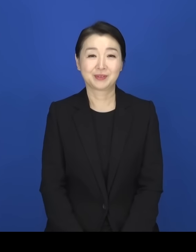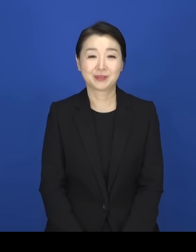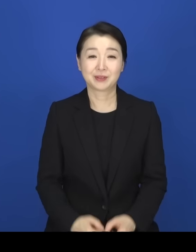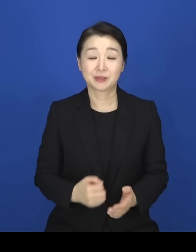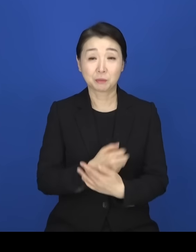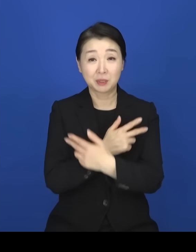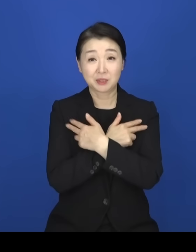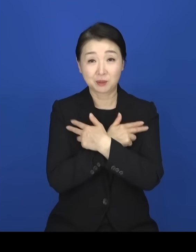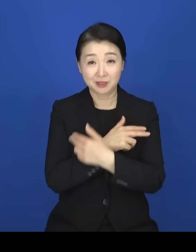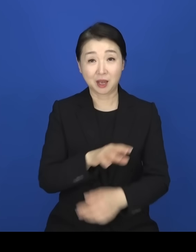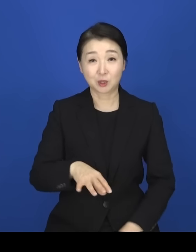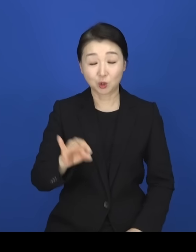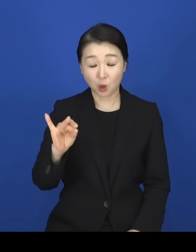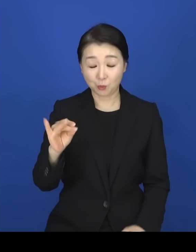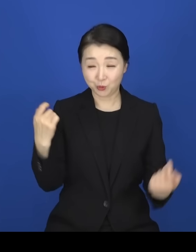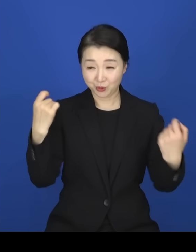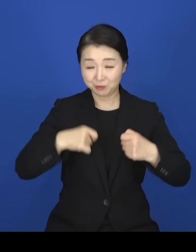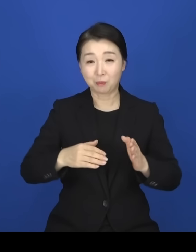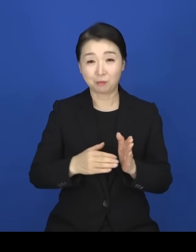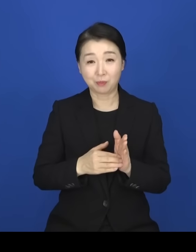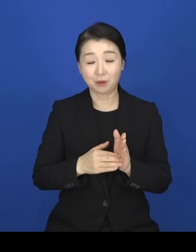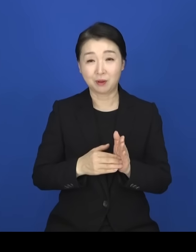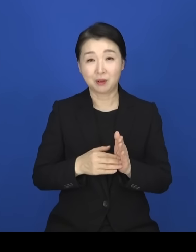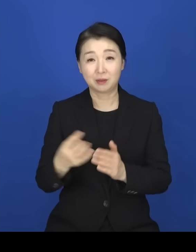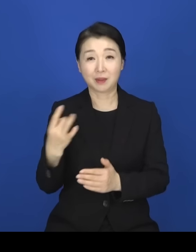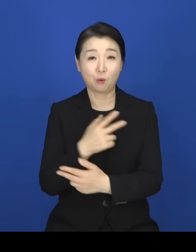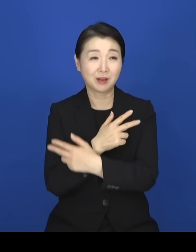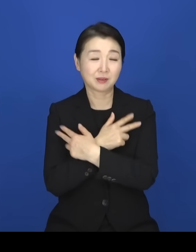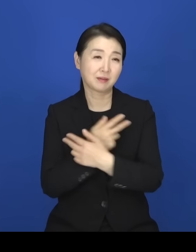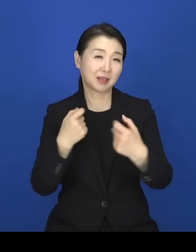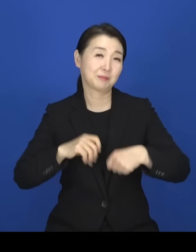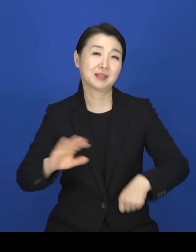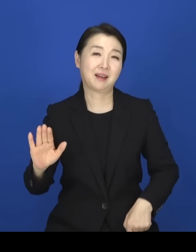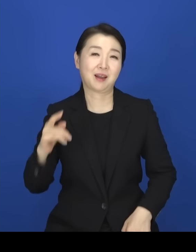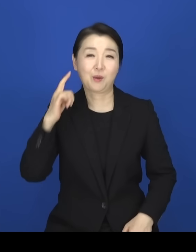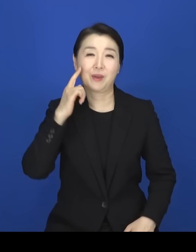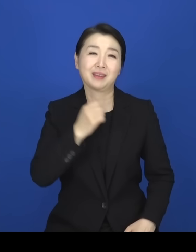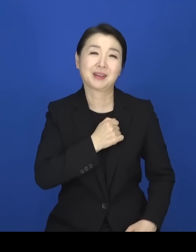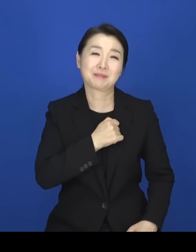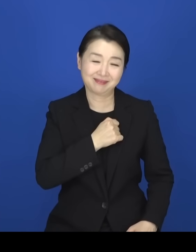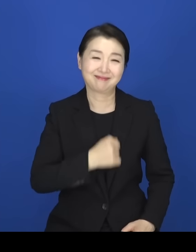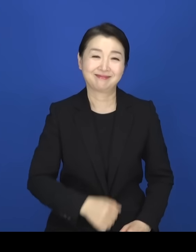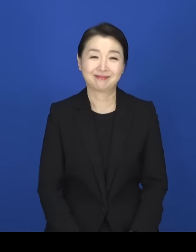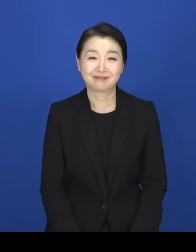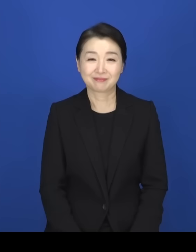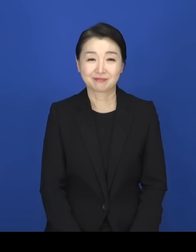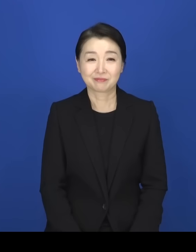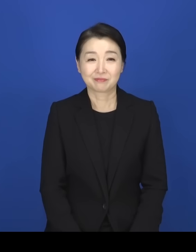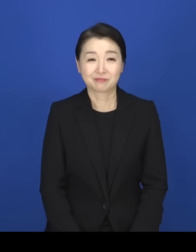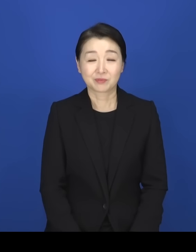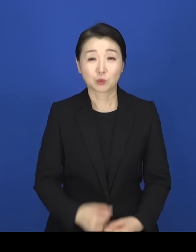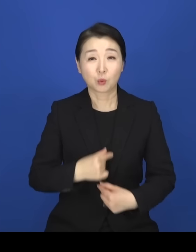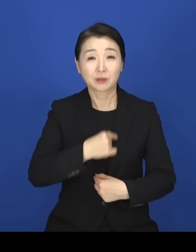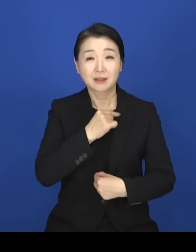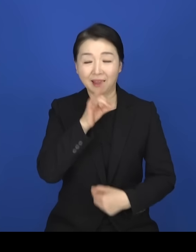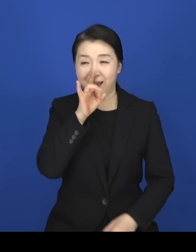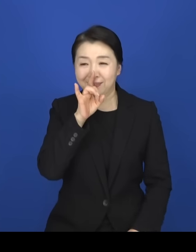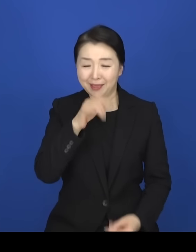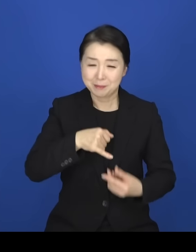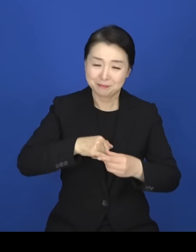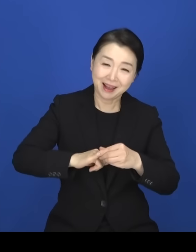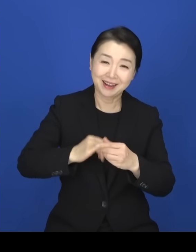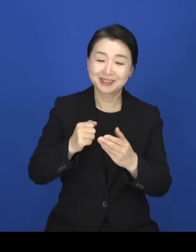좀 정장을 처음으로 맞춰봤어요. 제가 정장을 원래 잘 못 입어요. 답답해서. 예. 오. 그래서 맞추러 가서 근데 이제 넥타이도 못 매고 하니까는 선배님한테